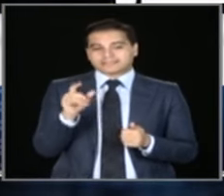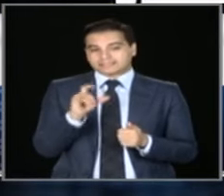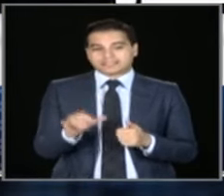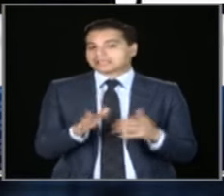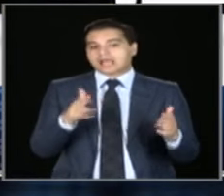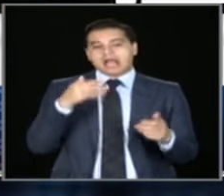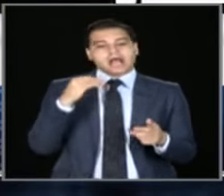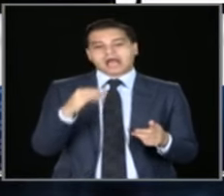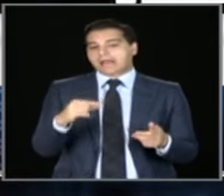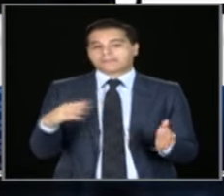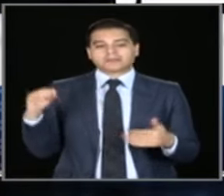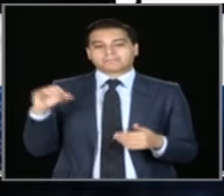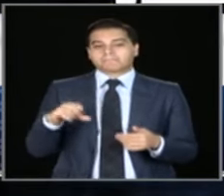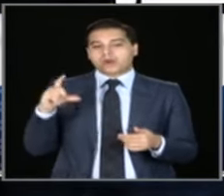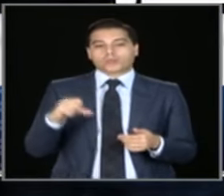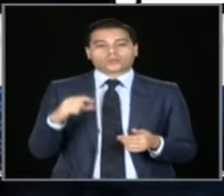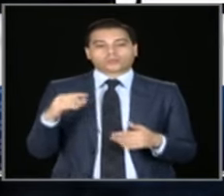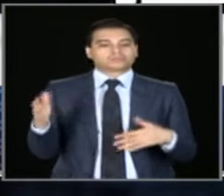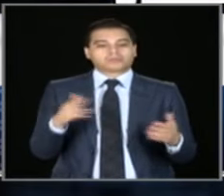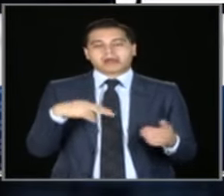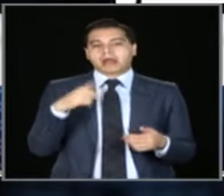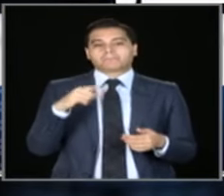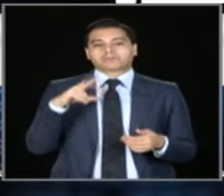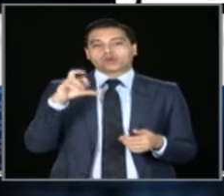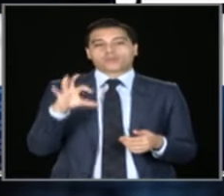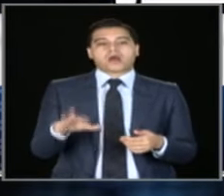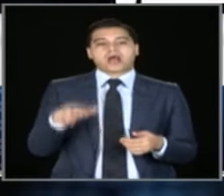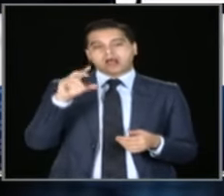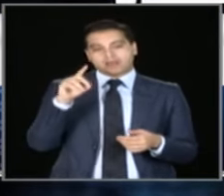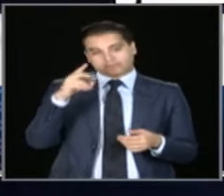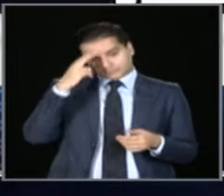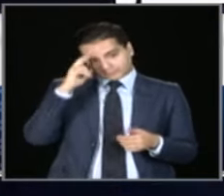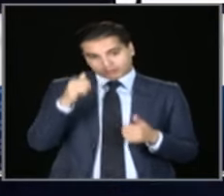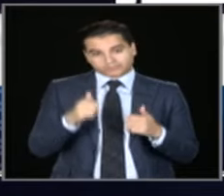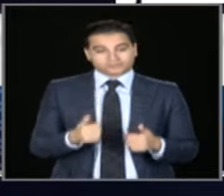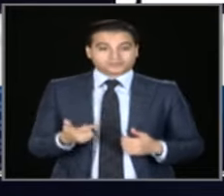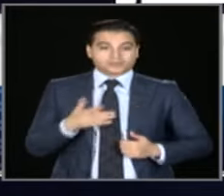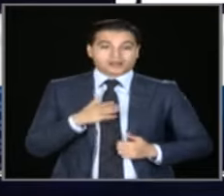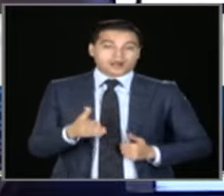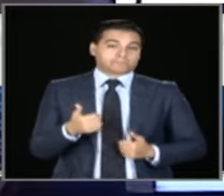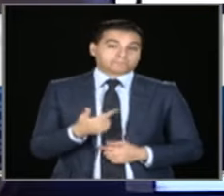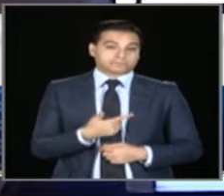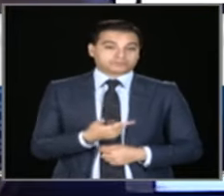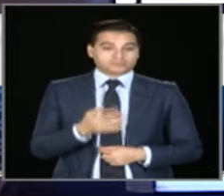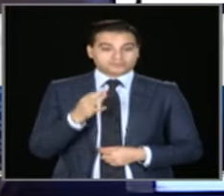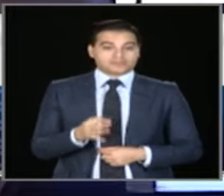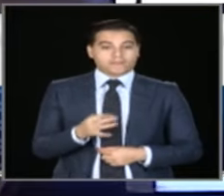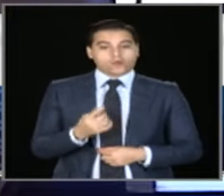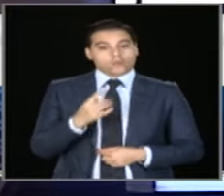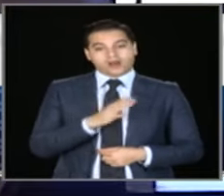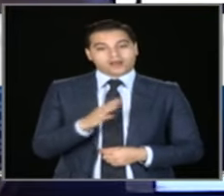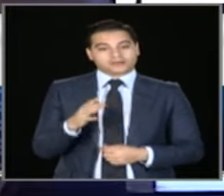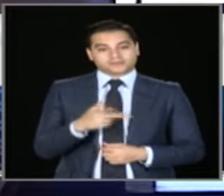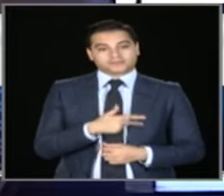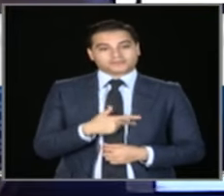وسين الأعرج، أحمد طيباوي، مولود فرعون، عبد الوهاب عساوي. طبعا كلهم عايشين ما عدا واحد بس